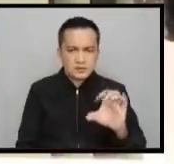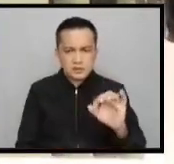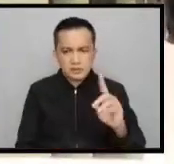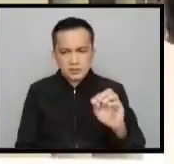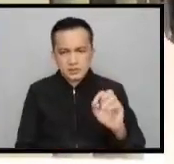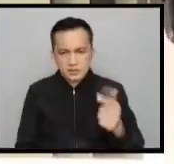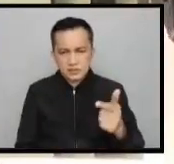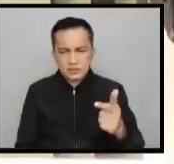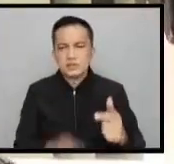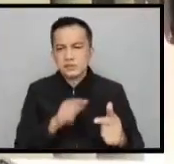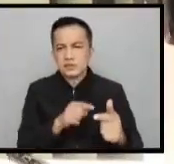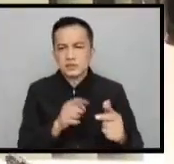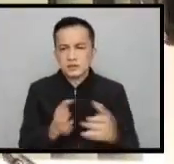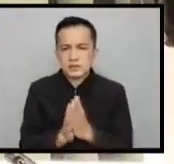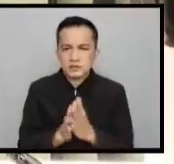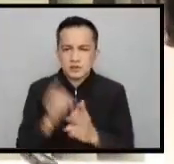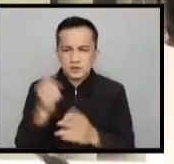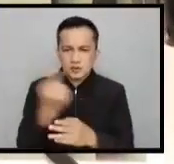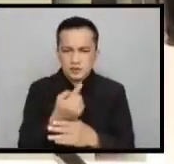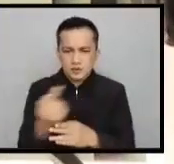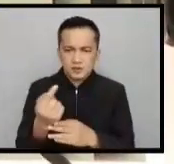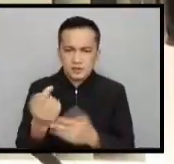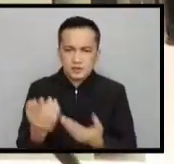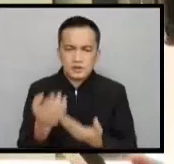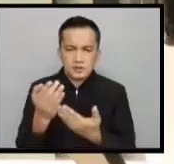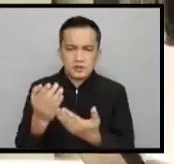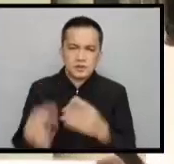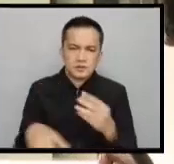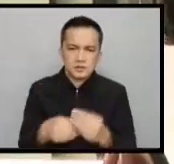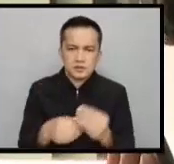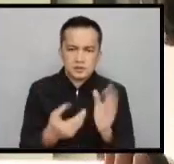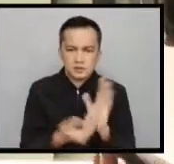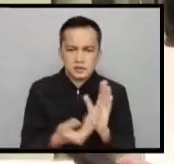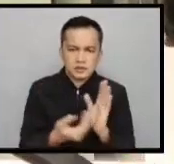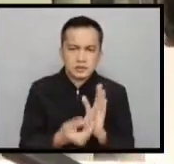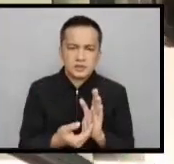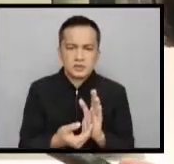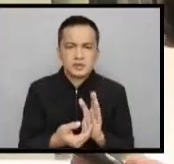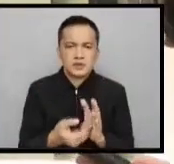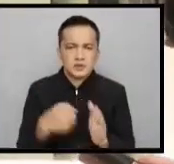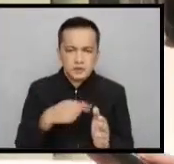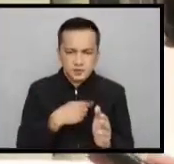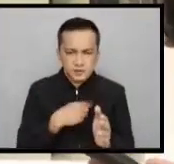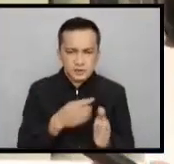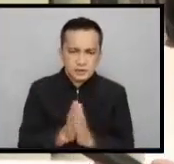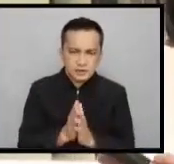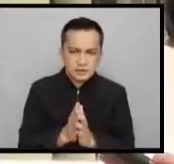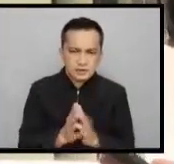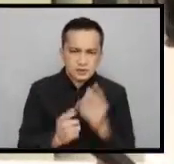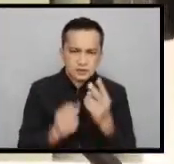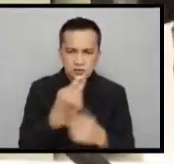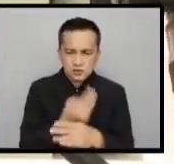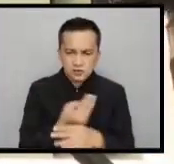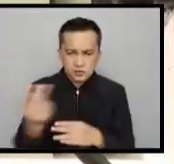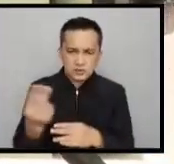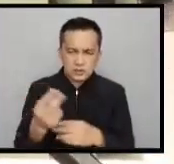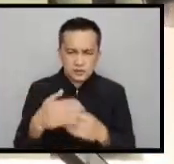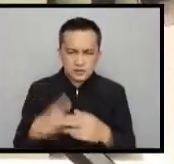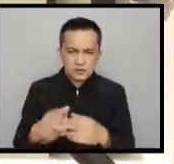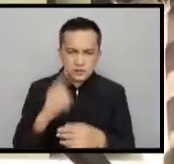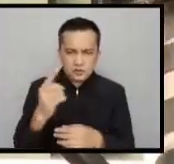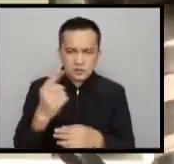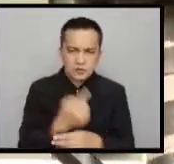humingi ng isang linggo para mag-present ng karagdagang ebidensya. Humingi rin kami ng dalawang linggo naman after that 1 week